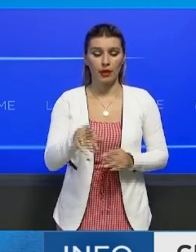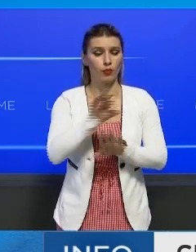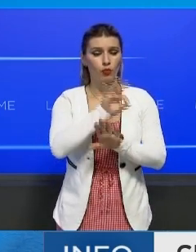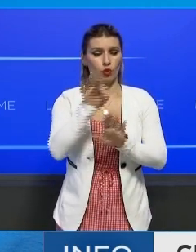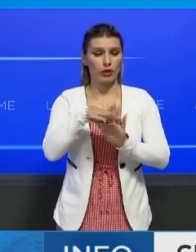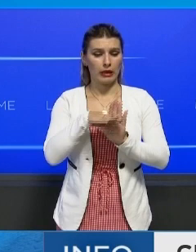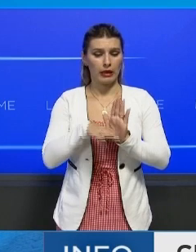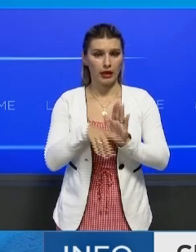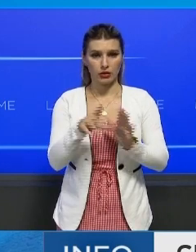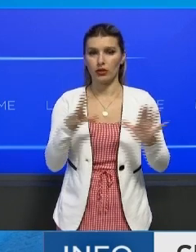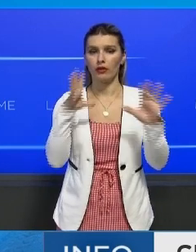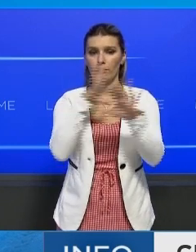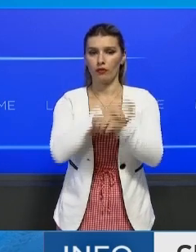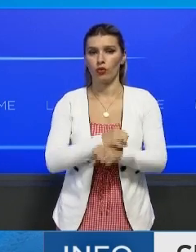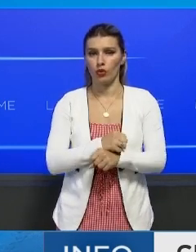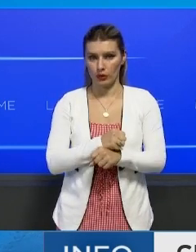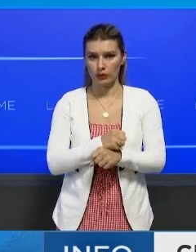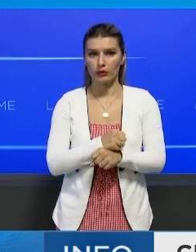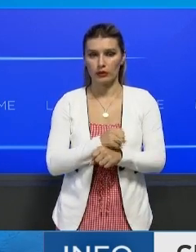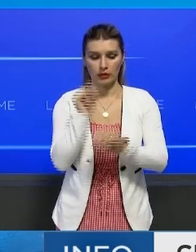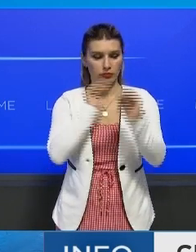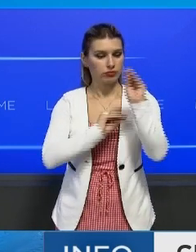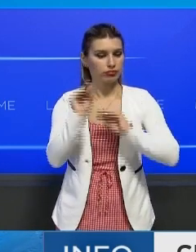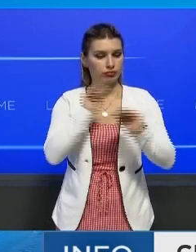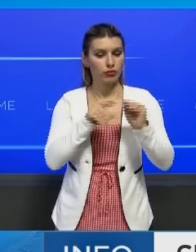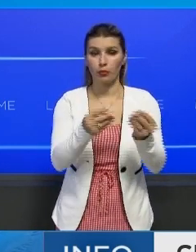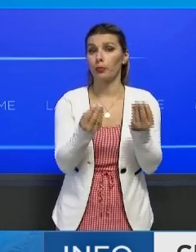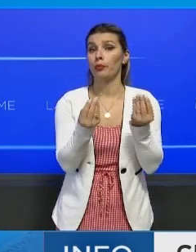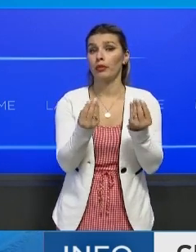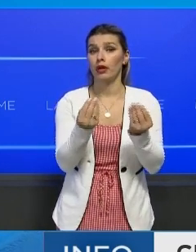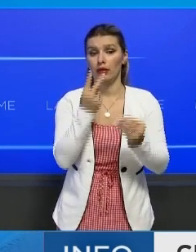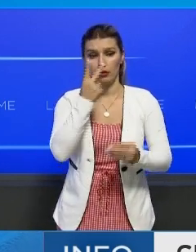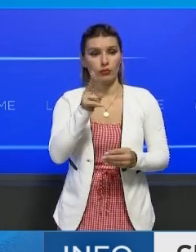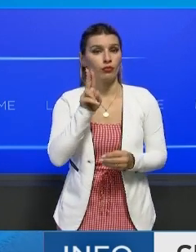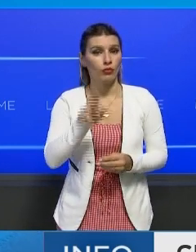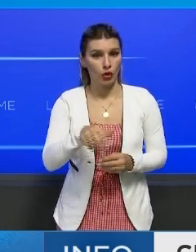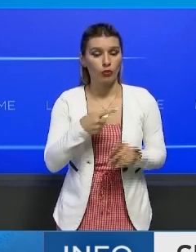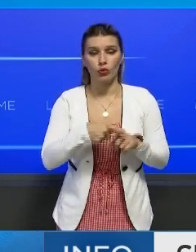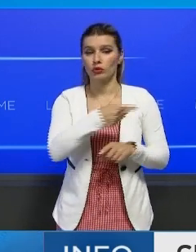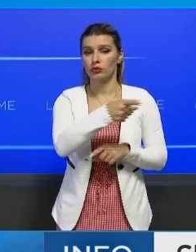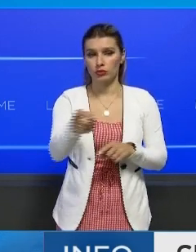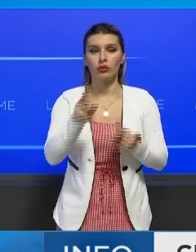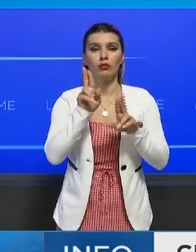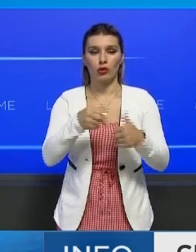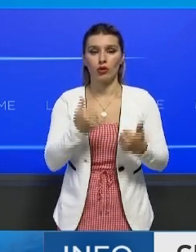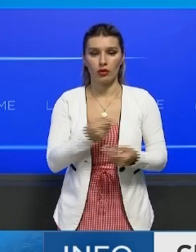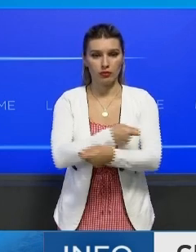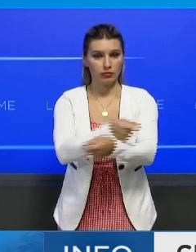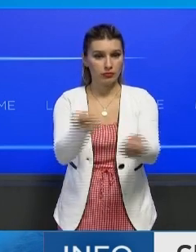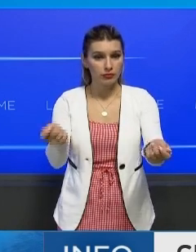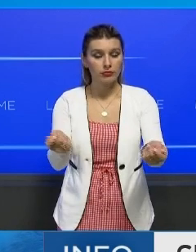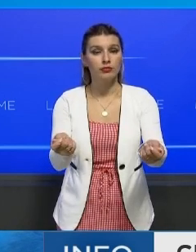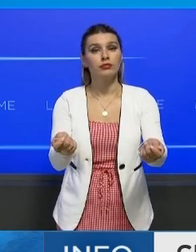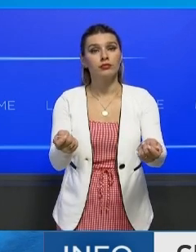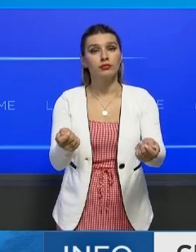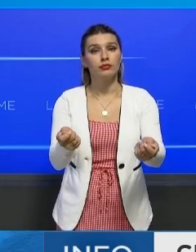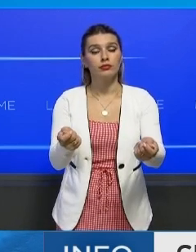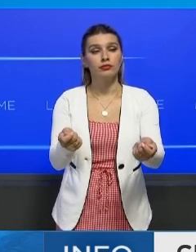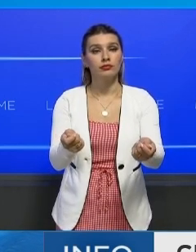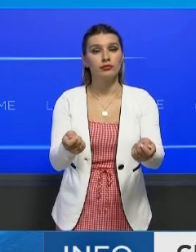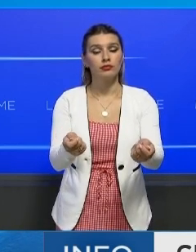është kambaru, është i krym, është jashtëzakonisht i mirë, edhe ju keni me pas shansen